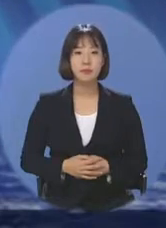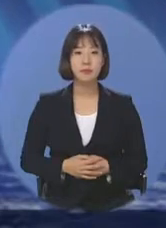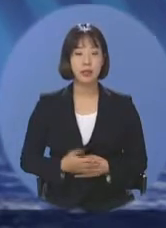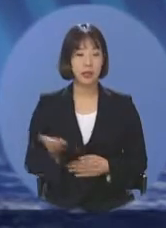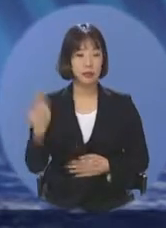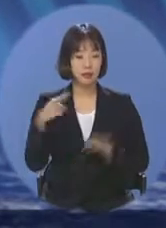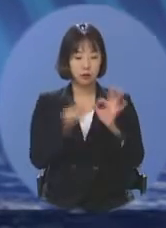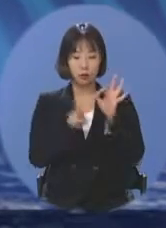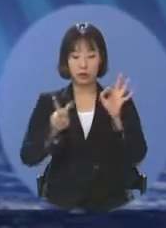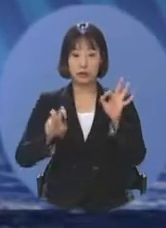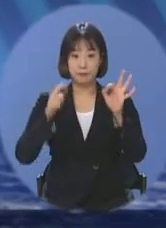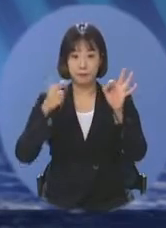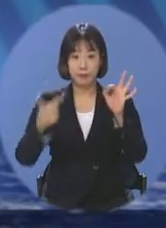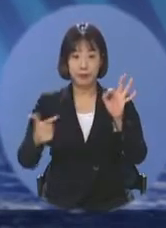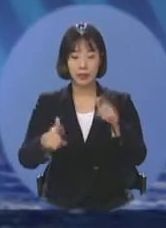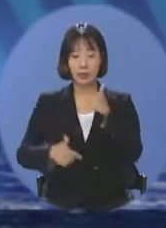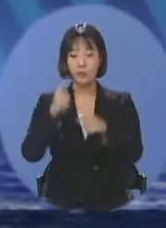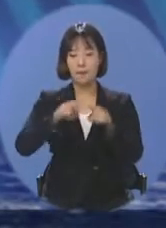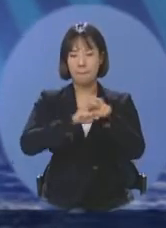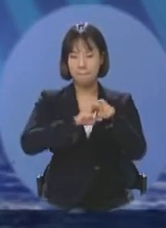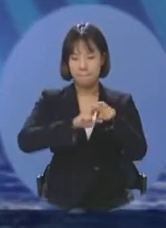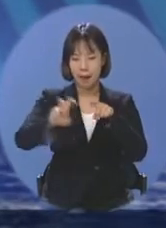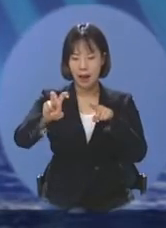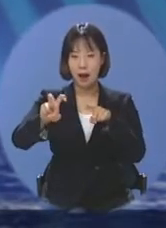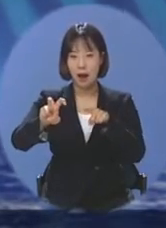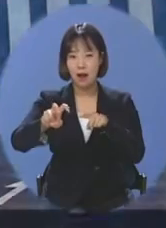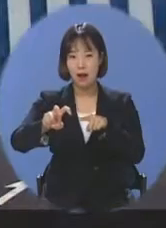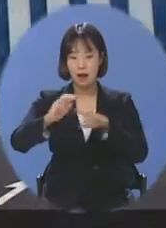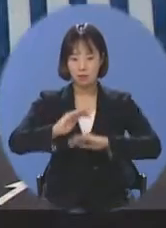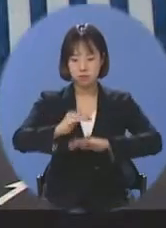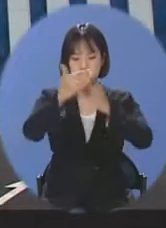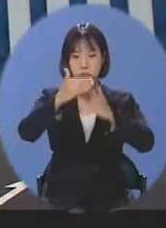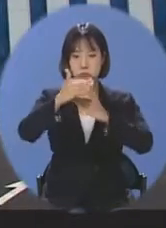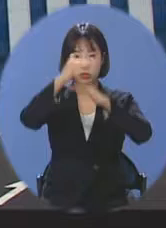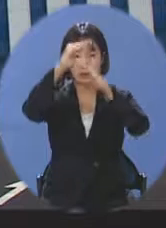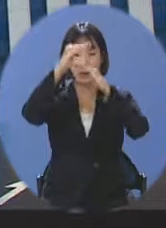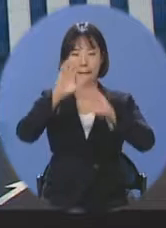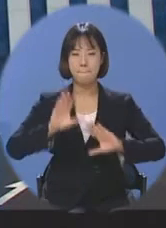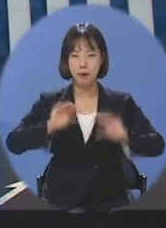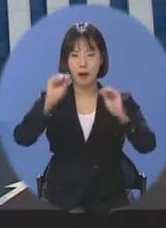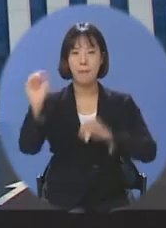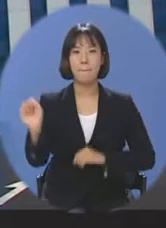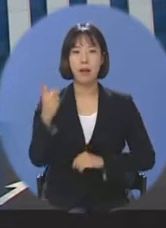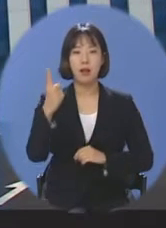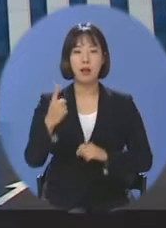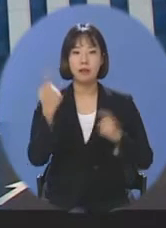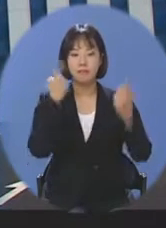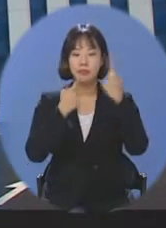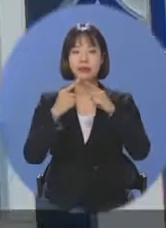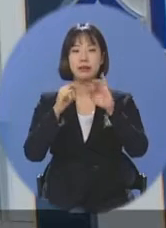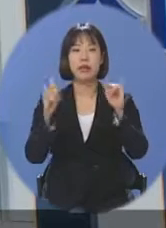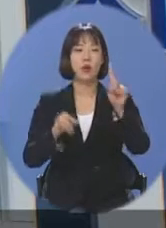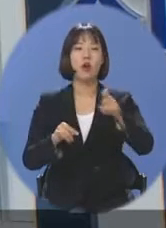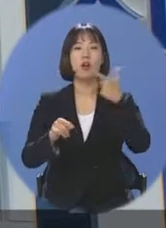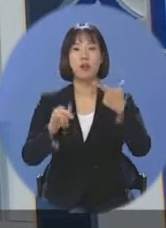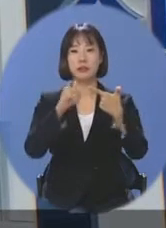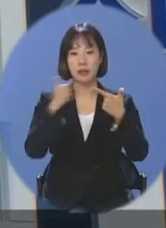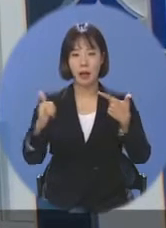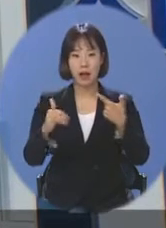지난 26일 부상자 16명이 발생한 목포의 해상 케이블카 에스컬레이터 멈춤 사고와 관련해서 경찰이 사고 원인